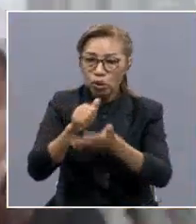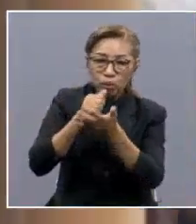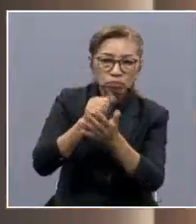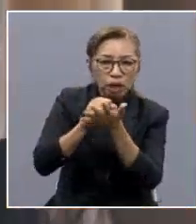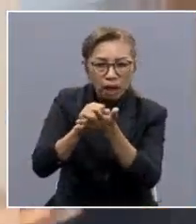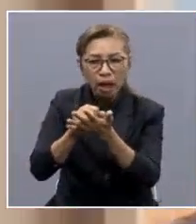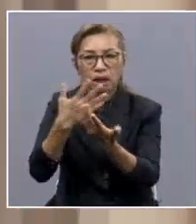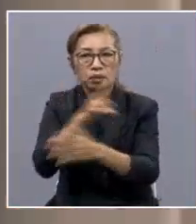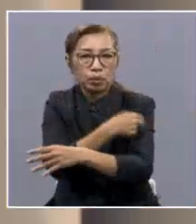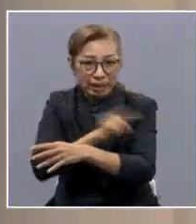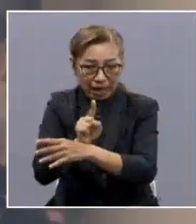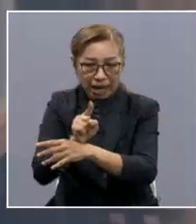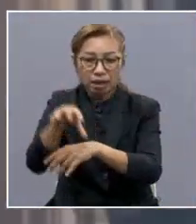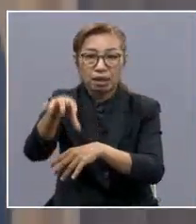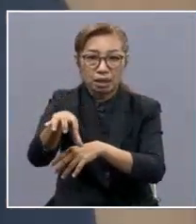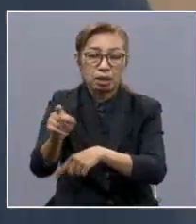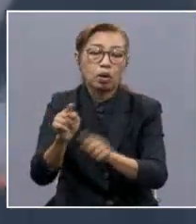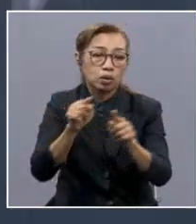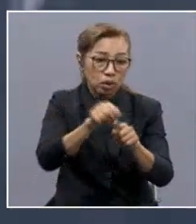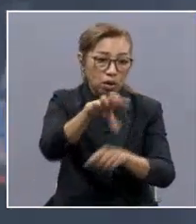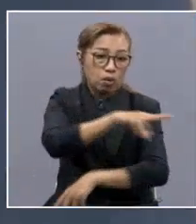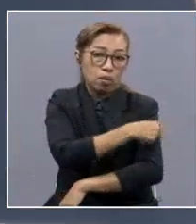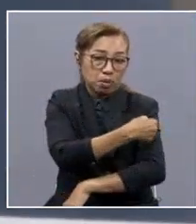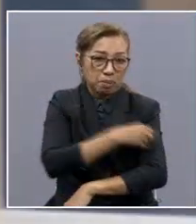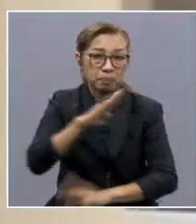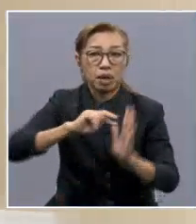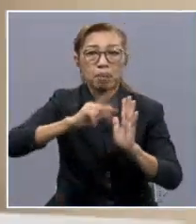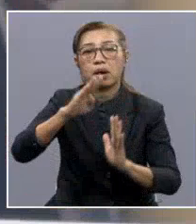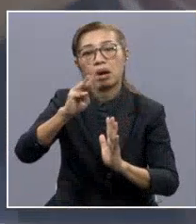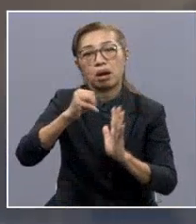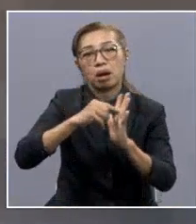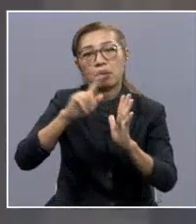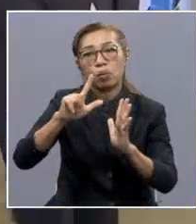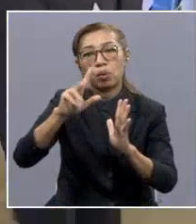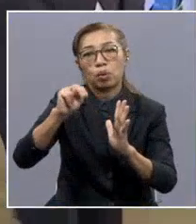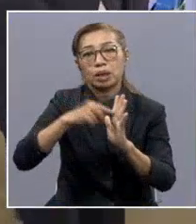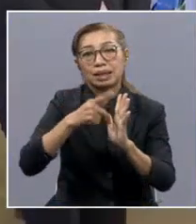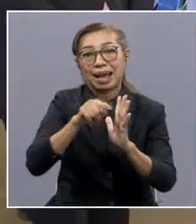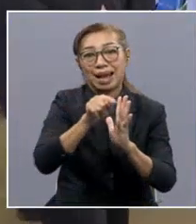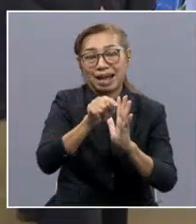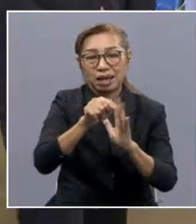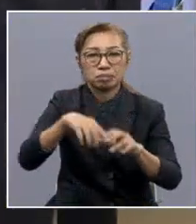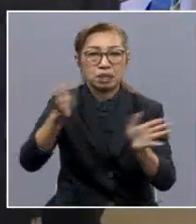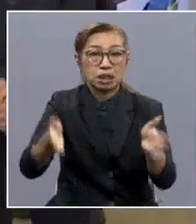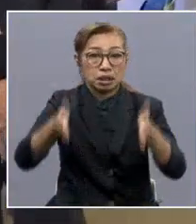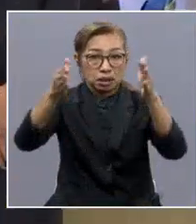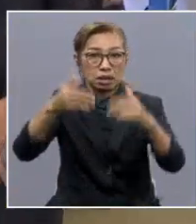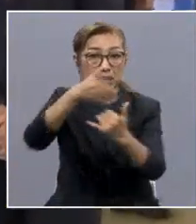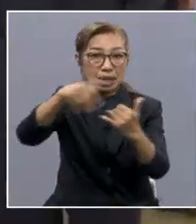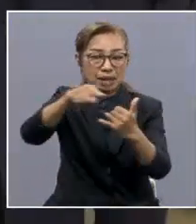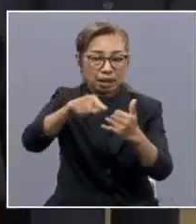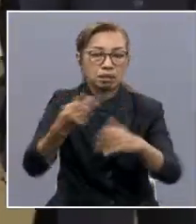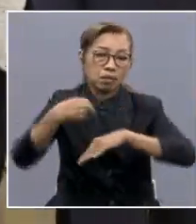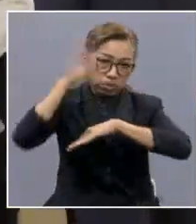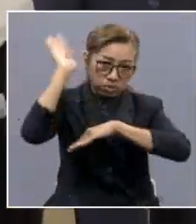โรงพยาบาลบางมูลนาคไปเป็นประธานพิธีเปิดป้ายอาคารตึกผ่าตัดแล้วก็ให้โอวาทด้วยนะครับทีนี้จับตากันว่